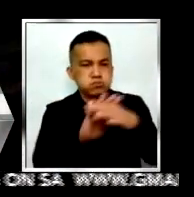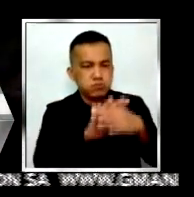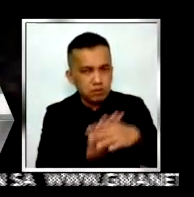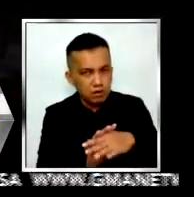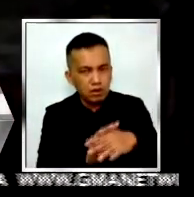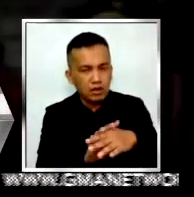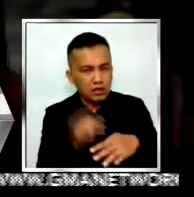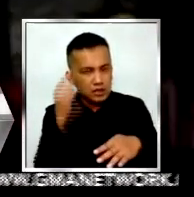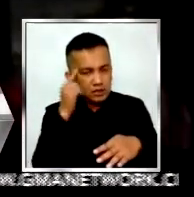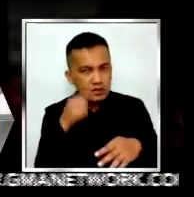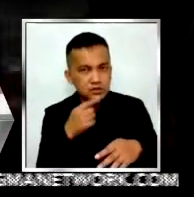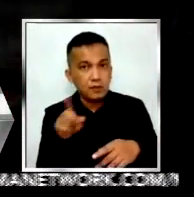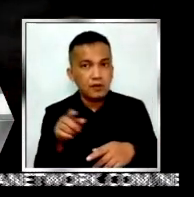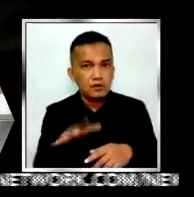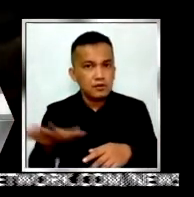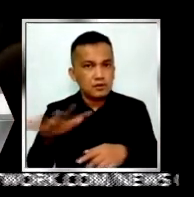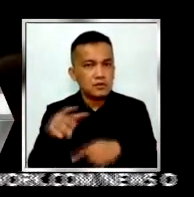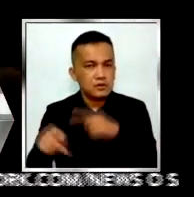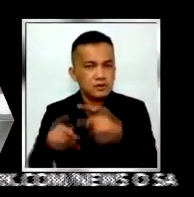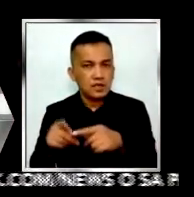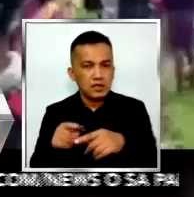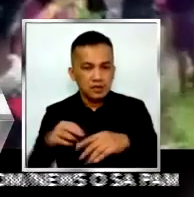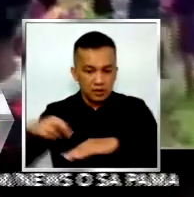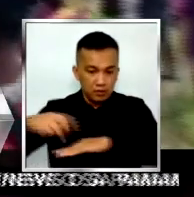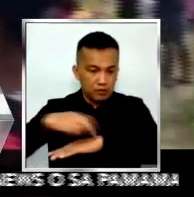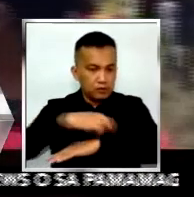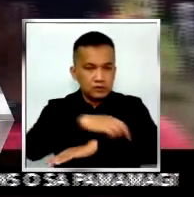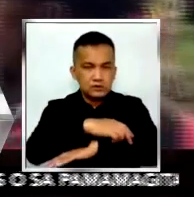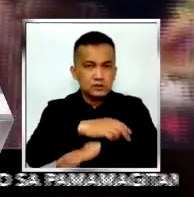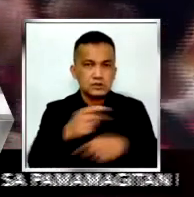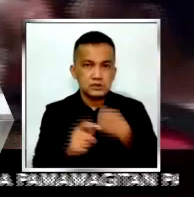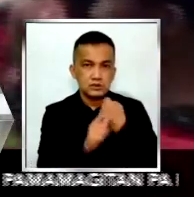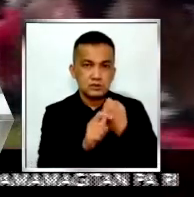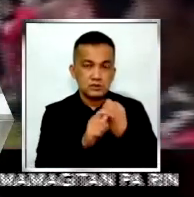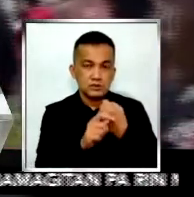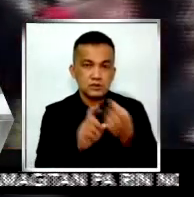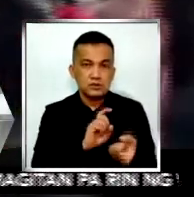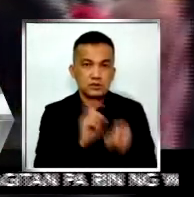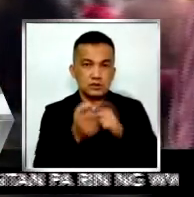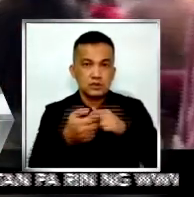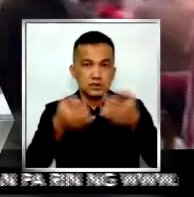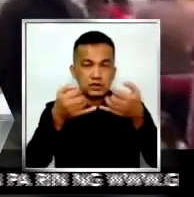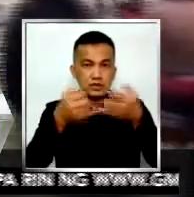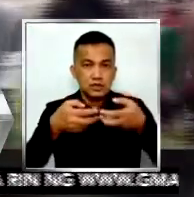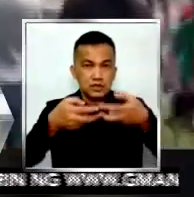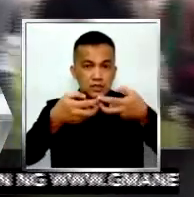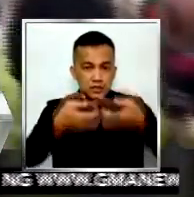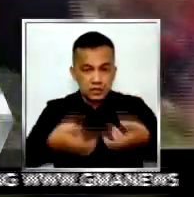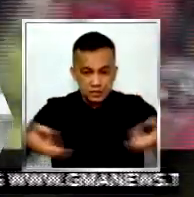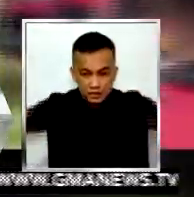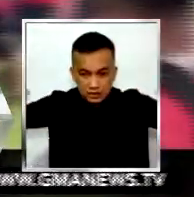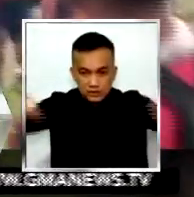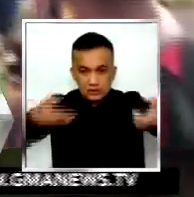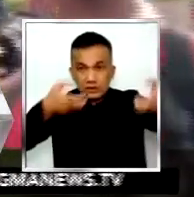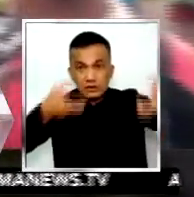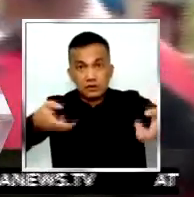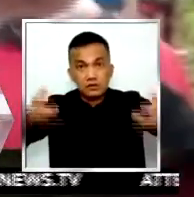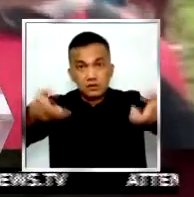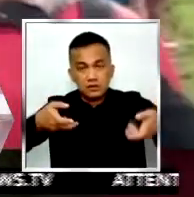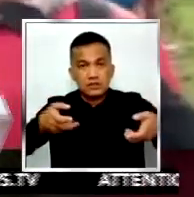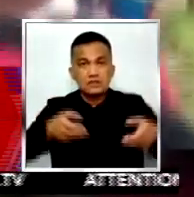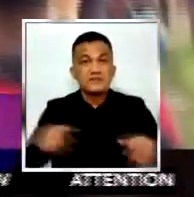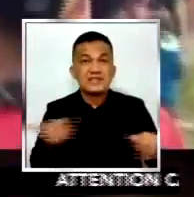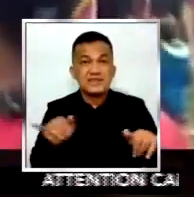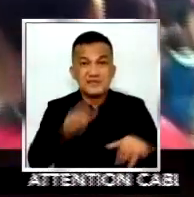mga taga-roon, ang footbridge ay pansamantala lang na ipinalit sa hanging bridge na nasira rin ng agos nitong Nobyembre. Ang paglakas